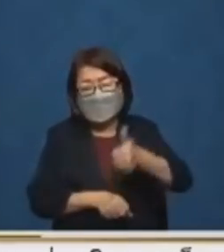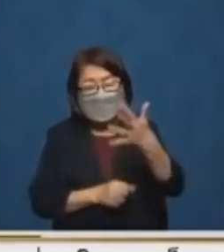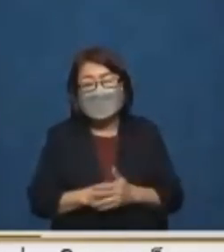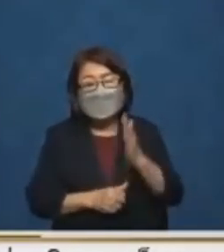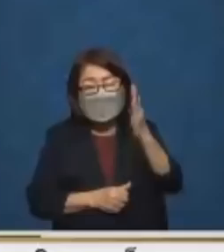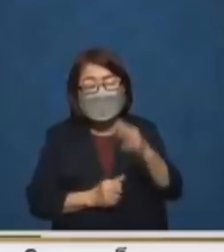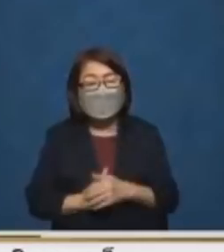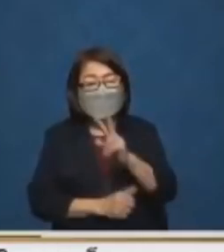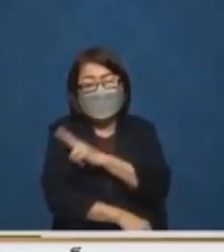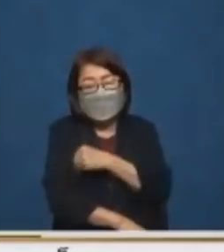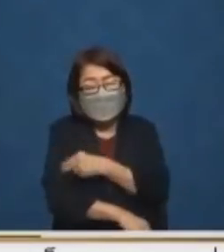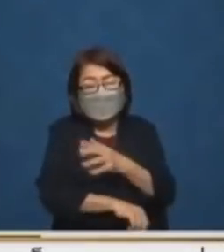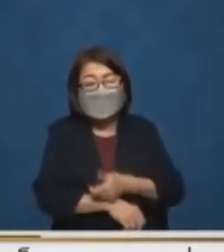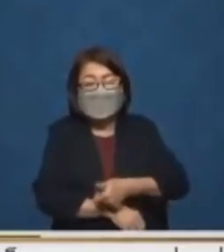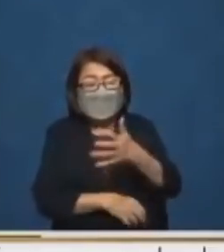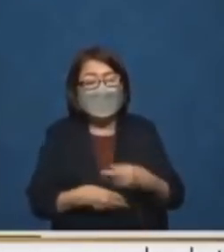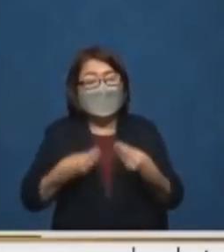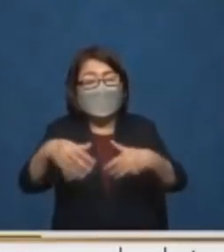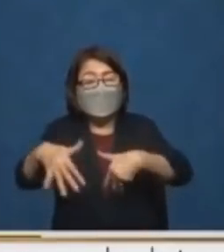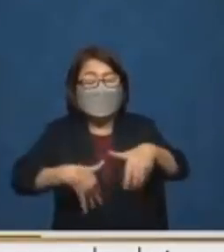บโยนความผิดให้กัพี่น้องประชาชน